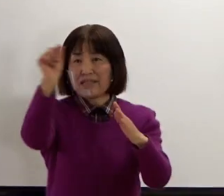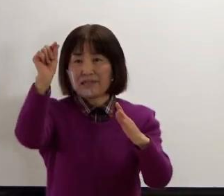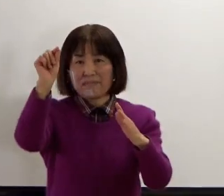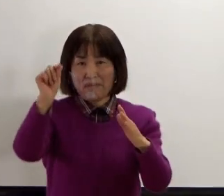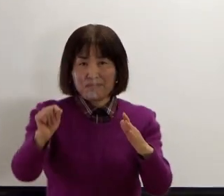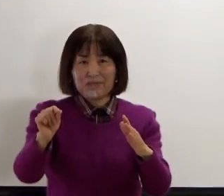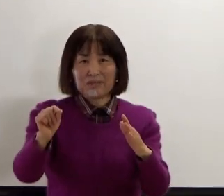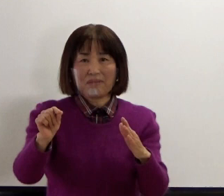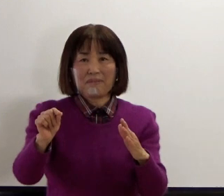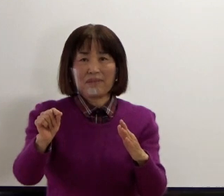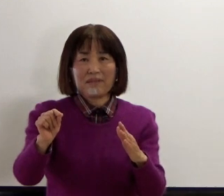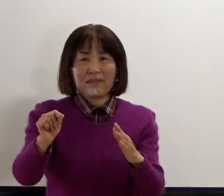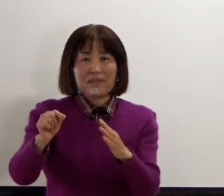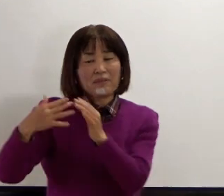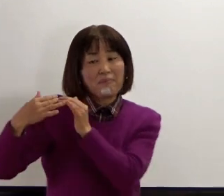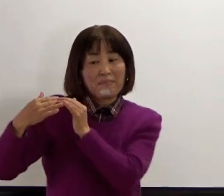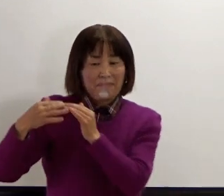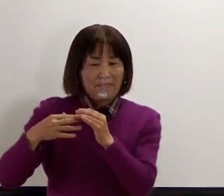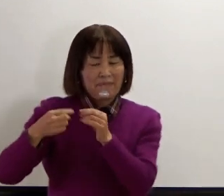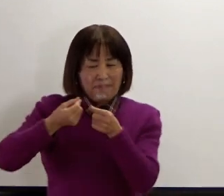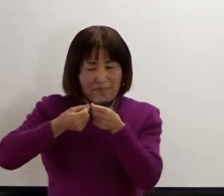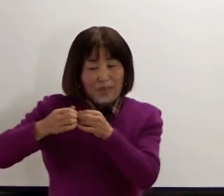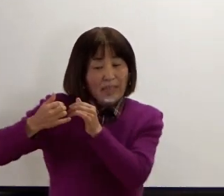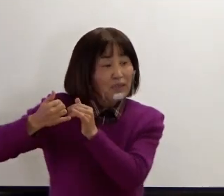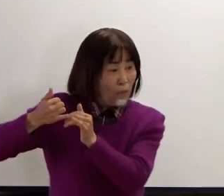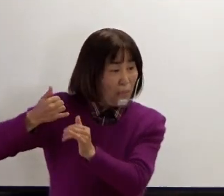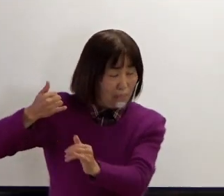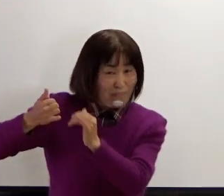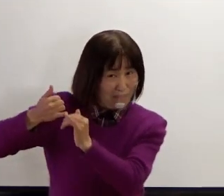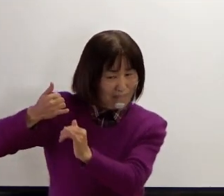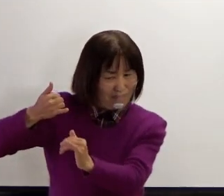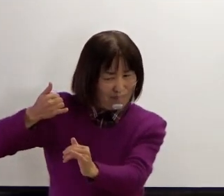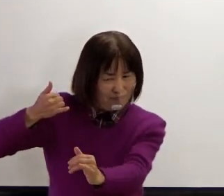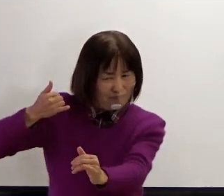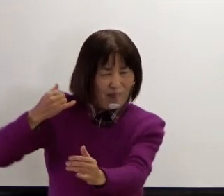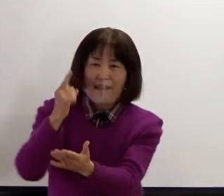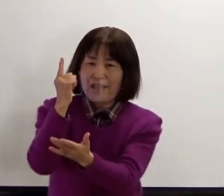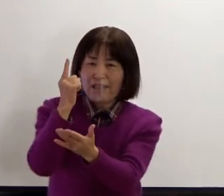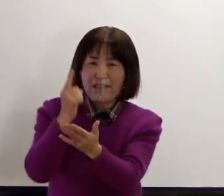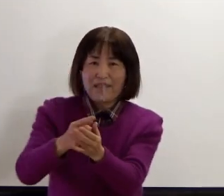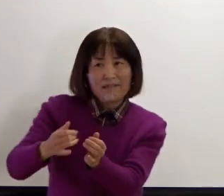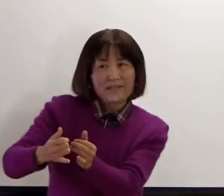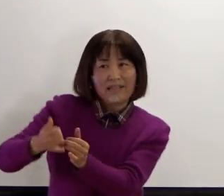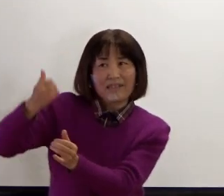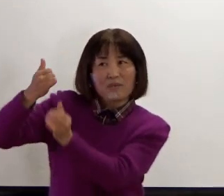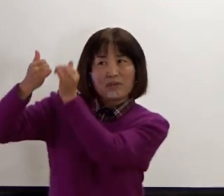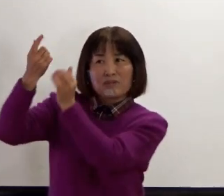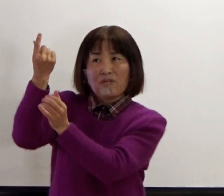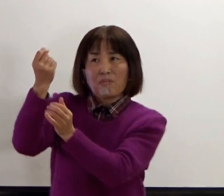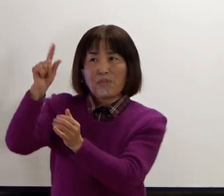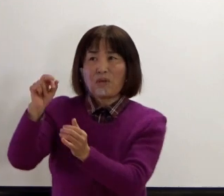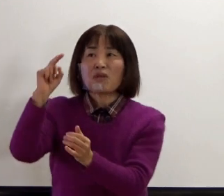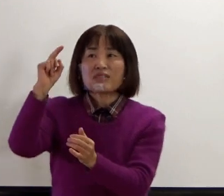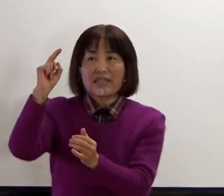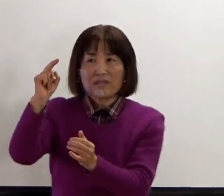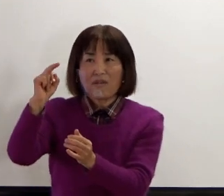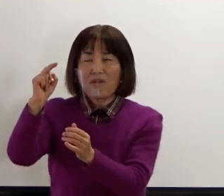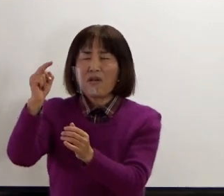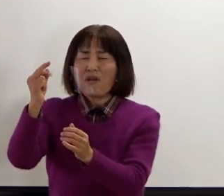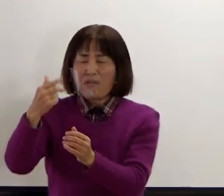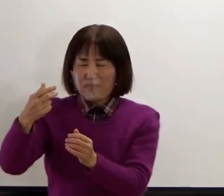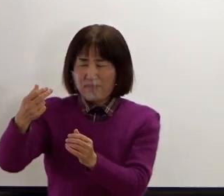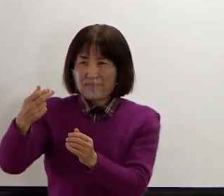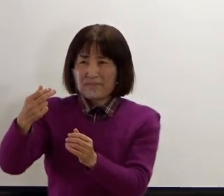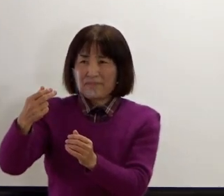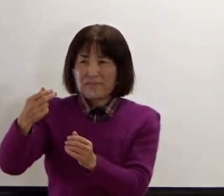エルにおいて祭司というのはもうその血筋の人にしかなれない。ずっと